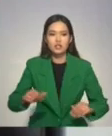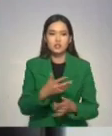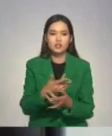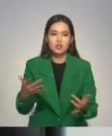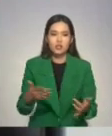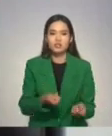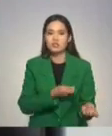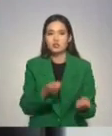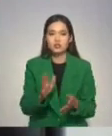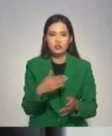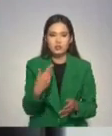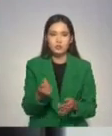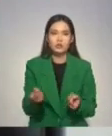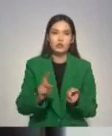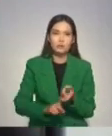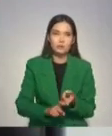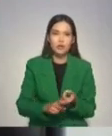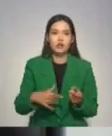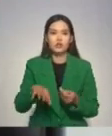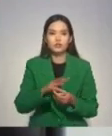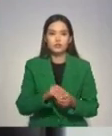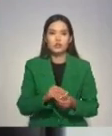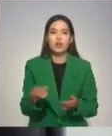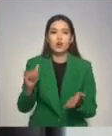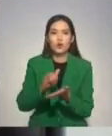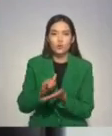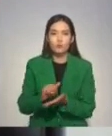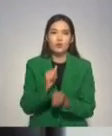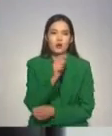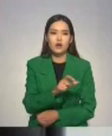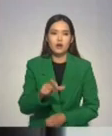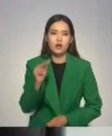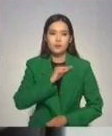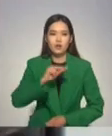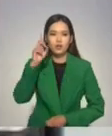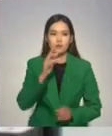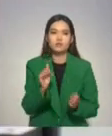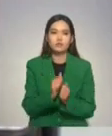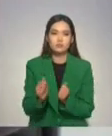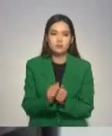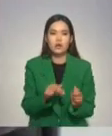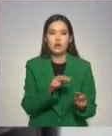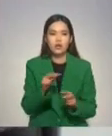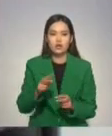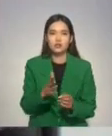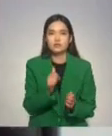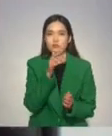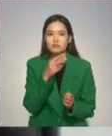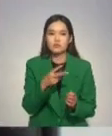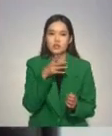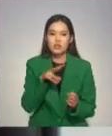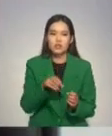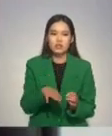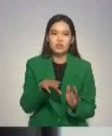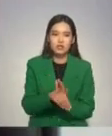места отдыха, кафе, бары, рестораны, клубы, свободное от работы время не покидать постоянное место жительства с 22 часов до 6